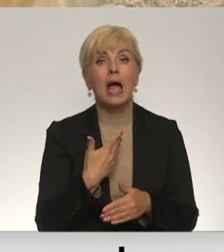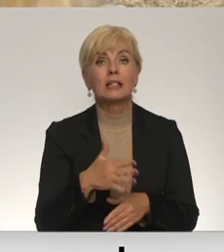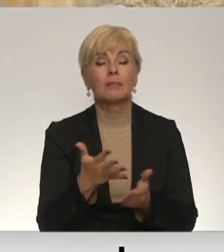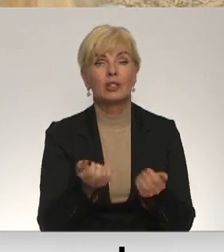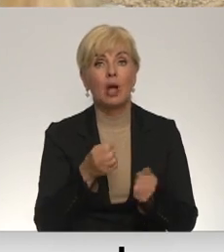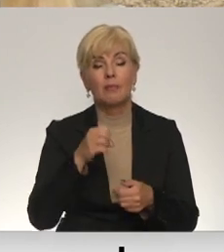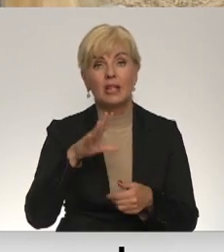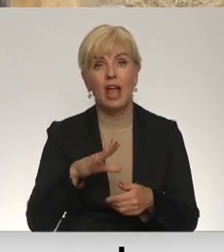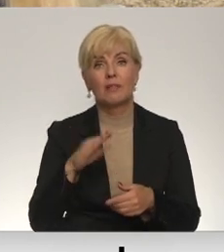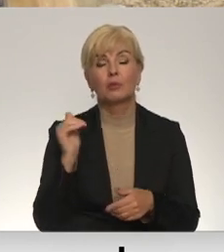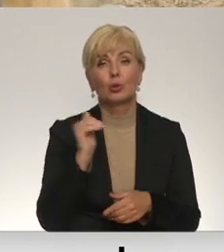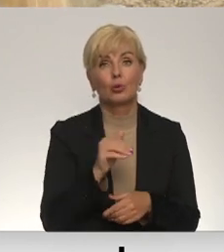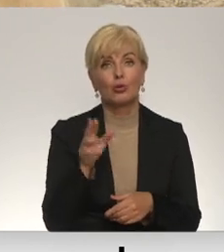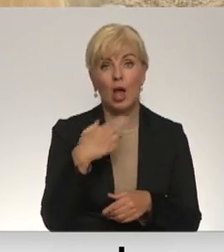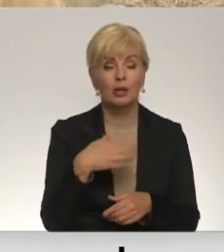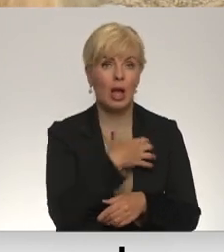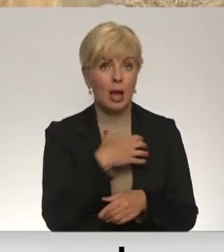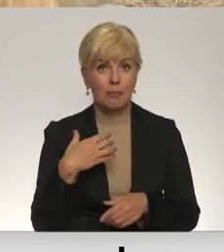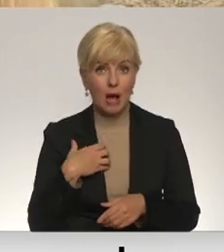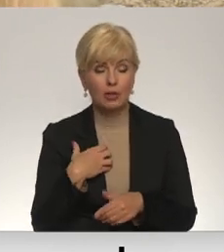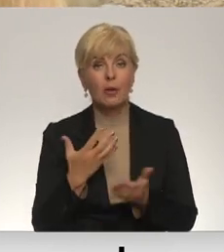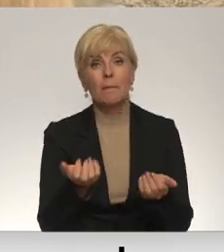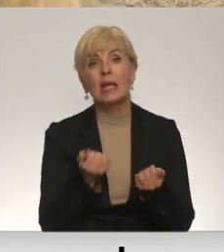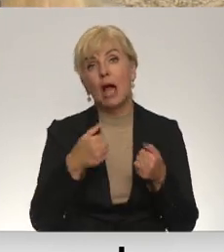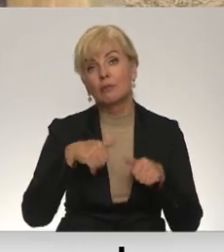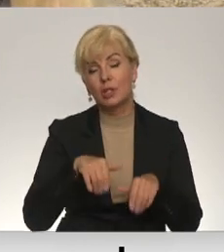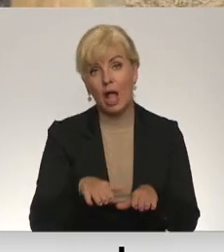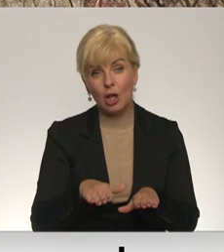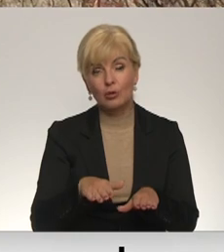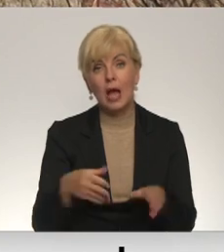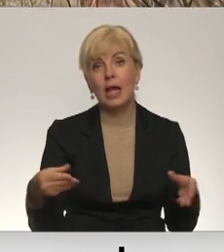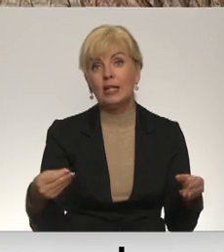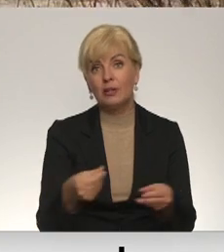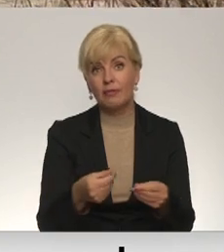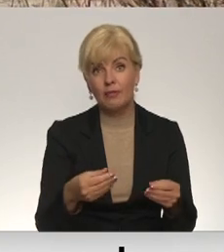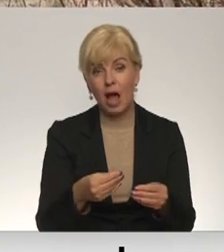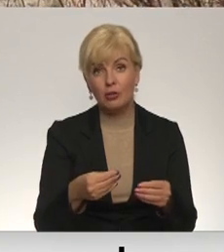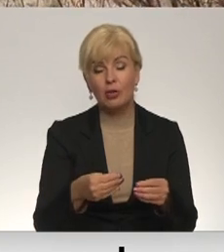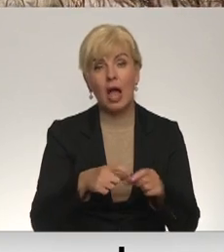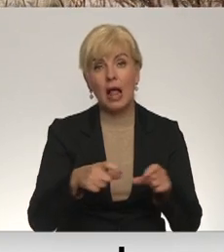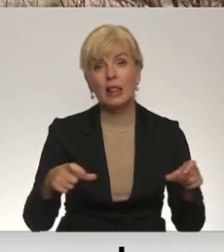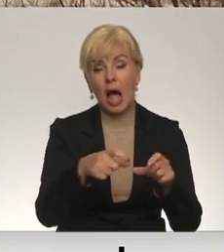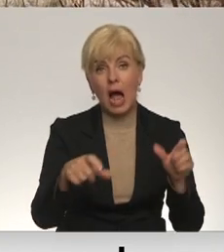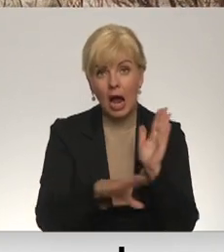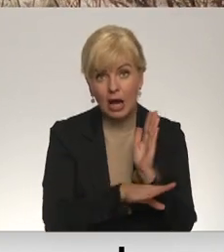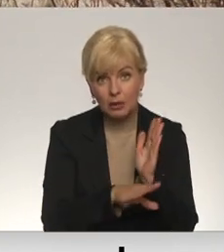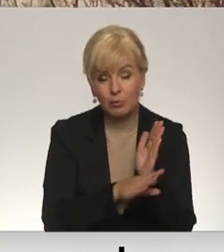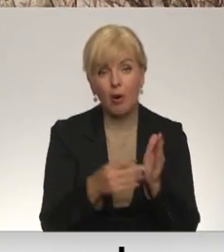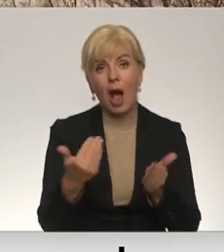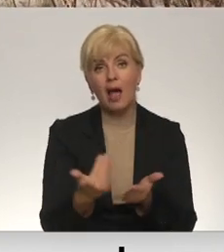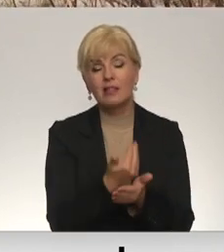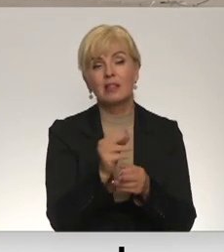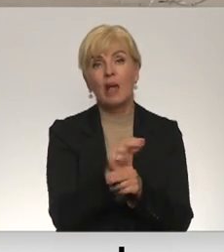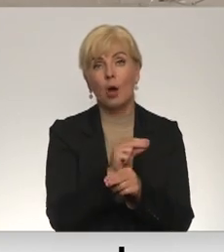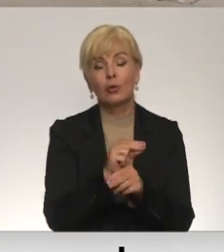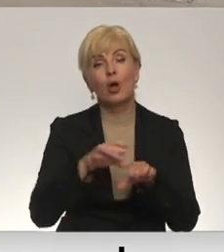ir 19 000 eiro, un pašvaldība jau ir pieņēmusi lēmumu par to, ka investēt laipu atjaunošanā, soliņu sakārtošanā,